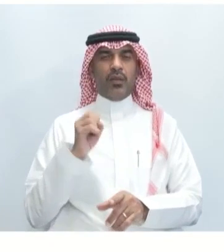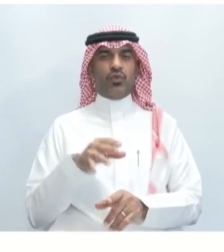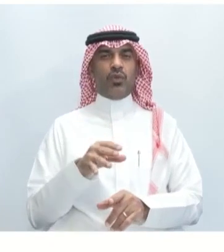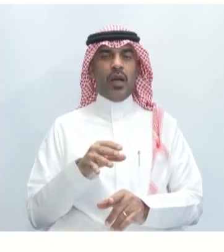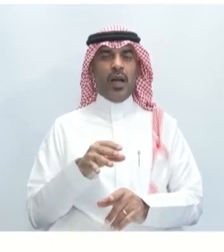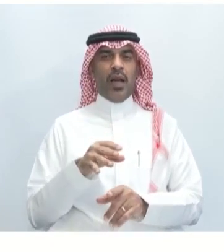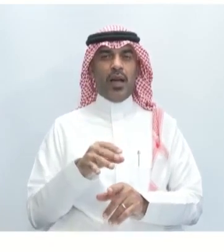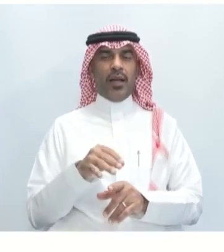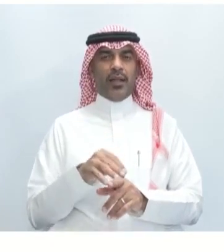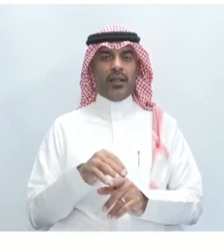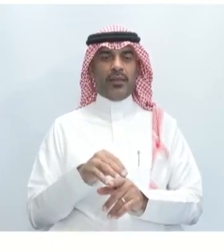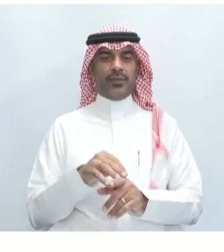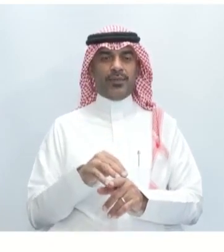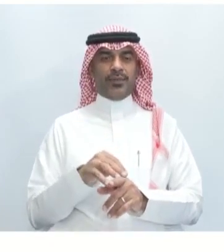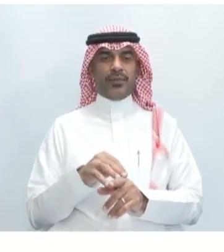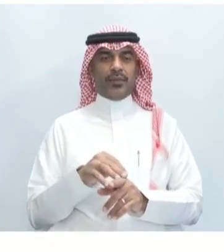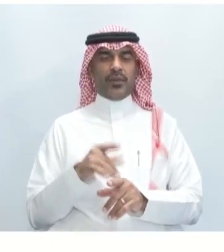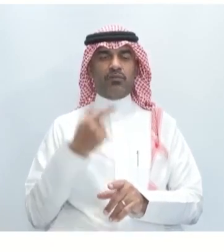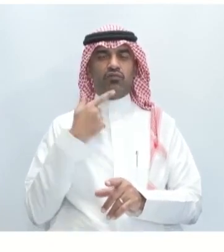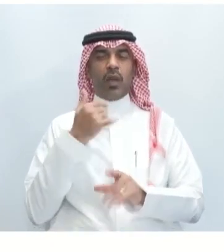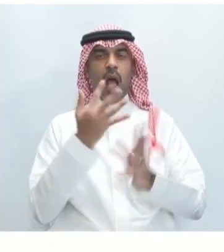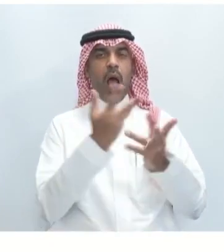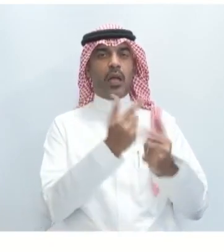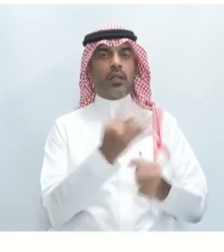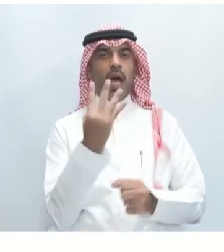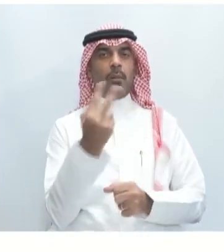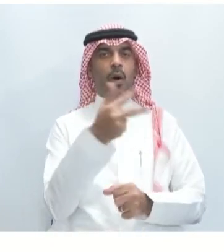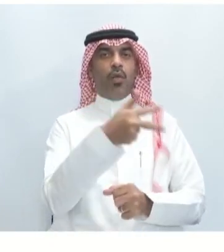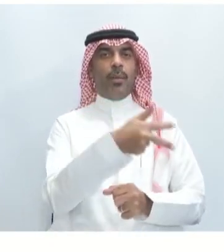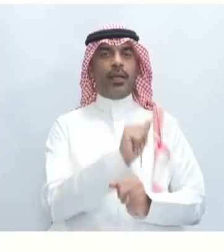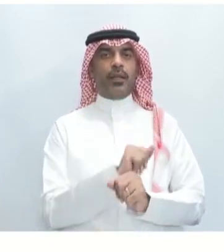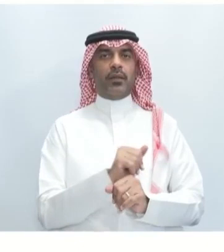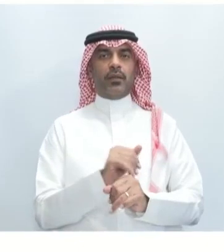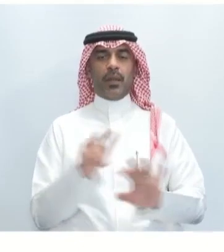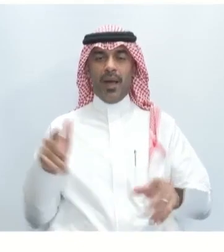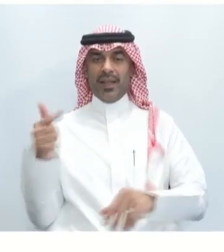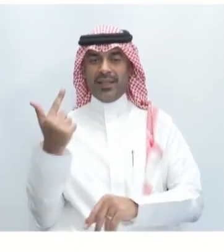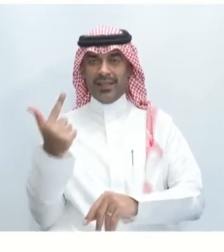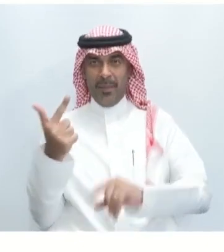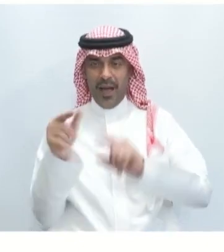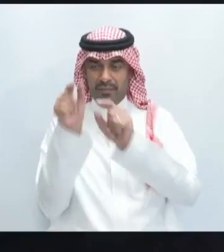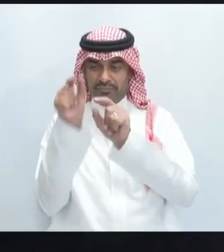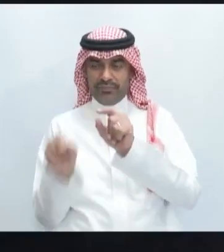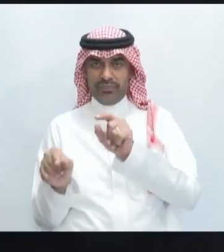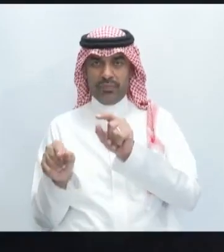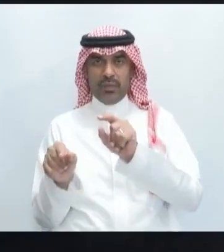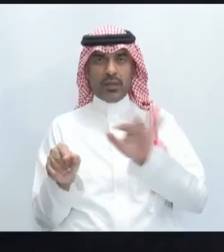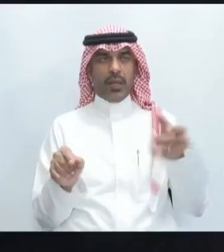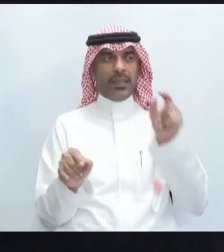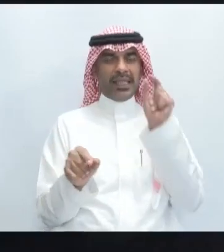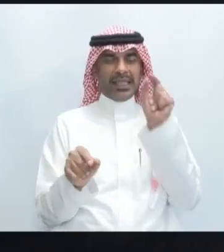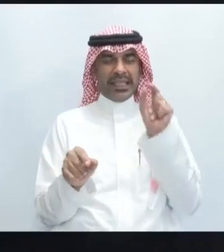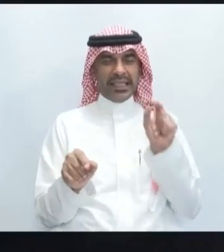العدد 84 فكم مكعبا صغيرا من الاحاد احتاج ما رايكم يا ابطال